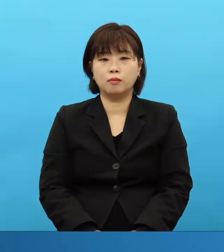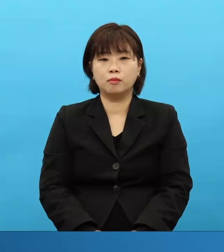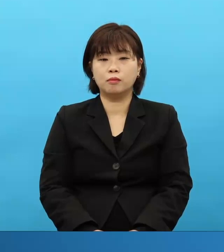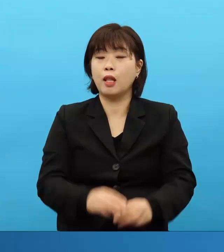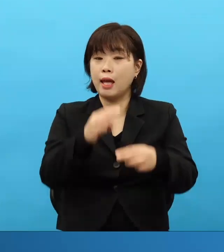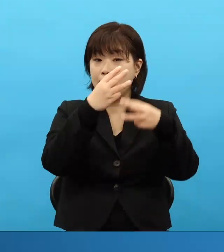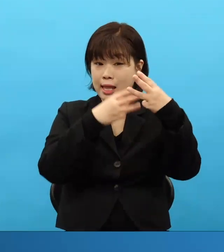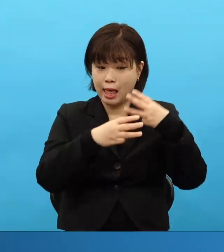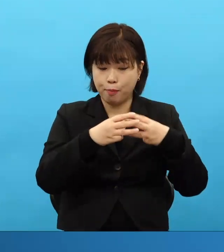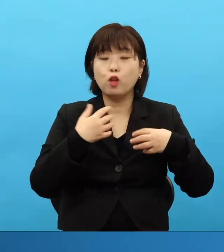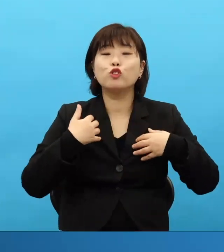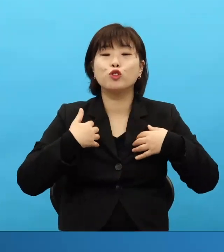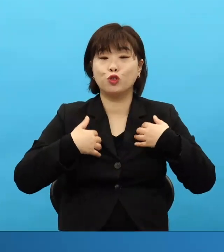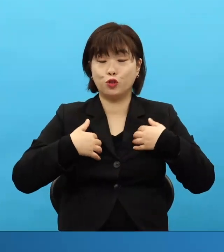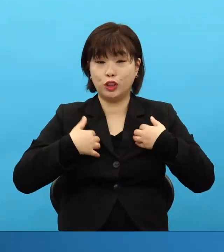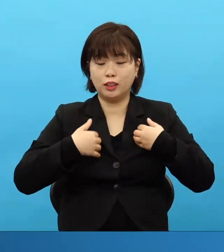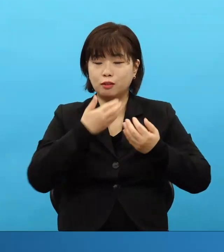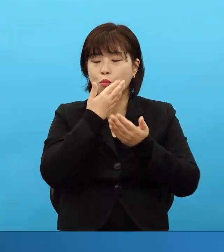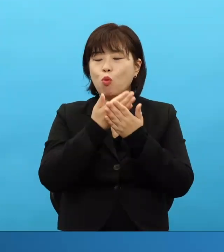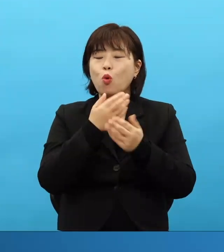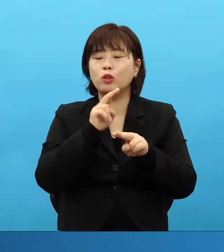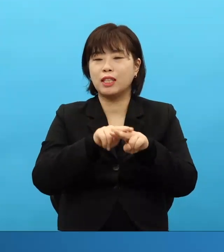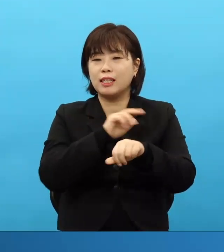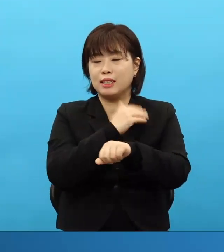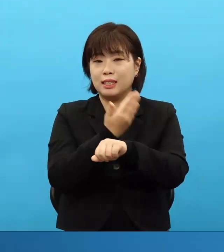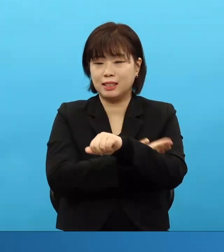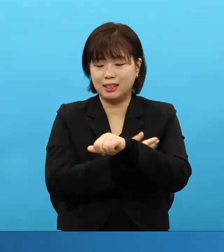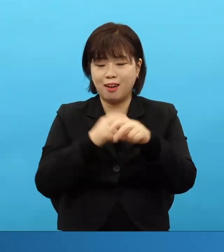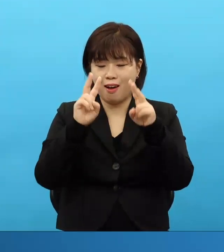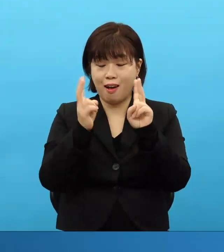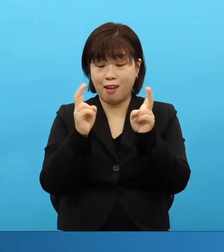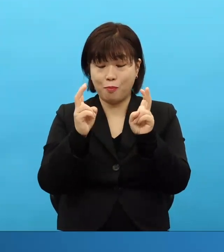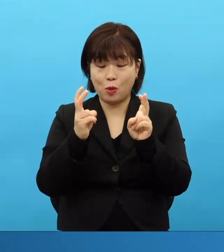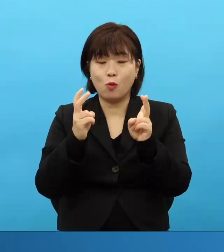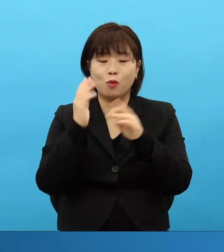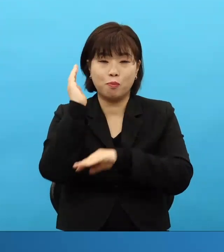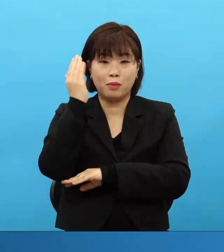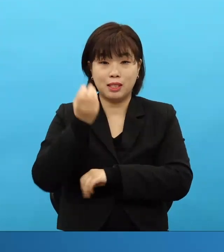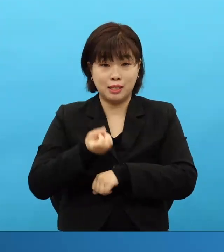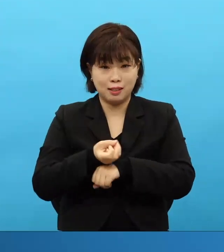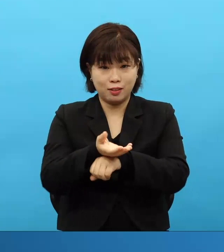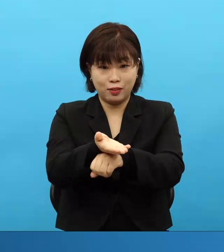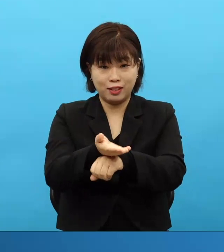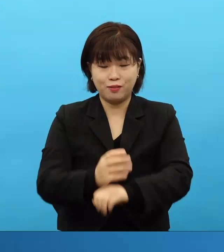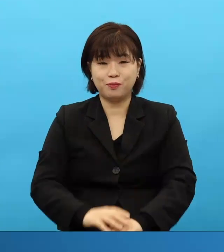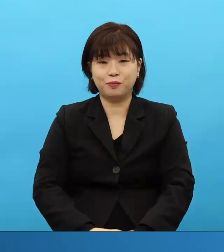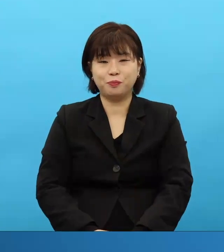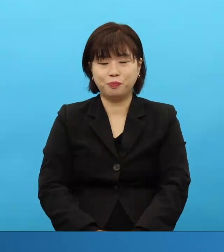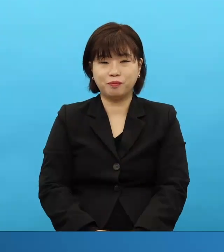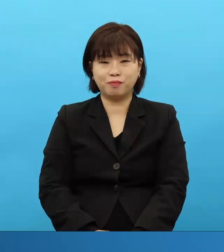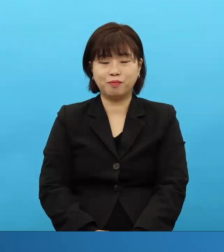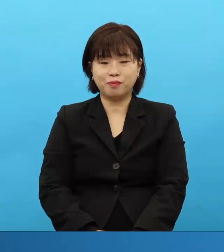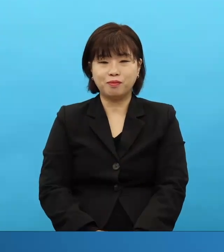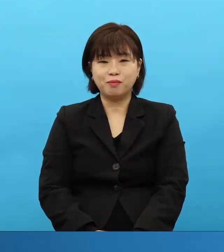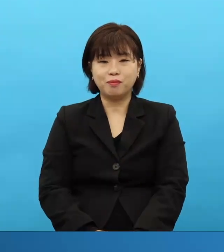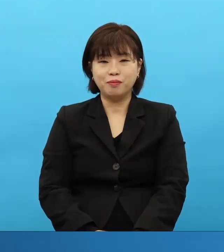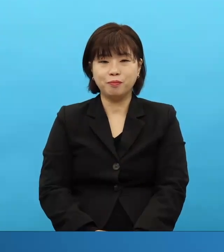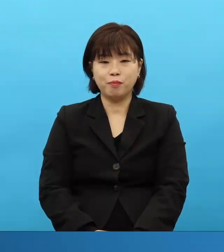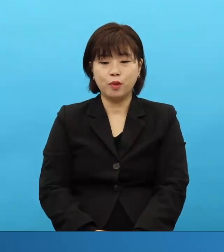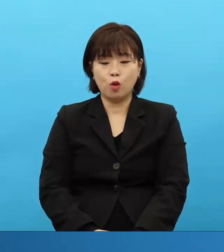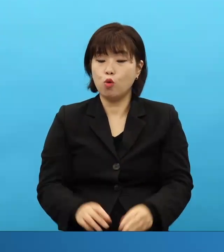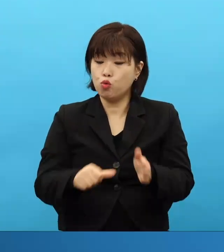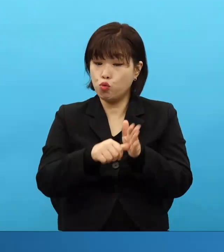누리는 보좌의 능력입니다. It's the power of the throne that our remnants enjoy. 어떤 유명한 연예인 한